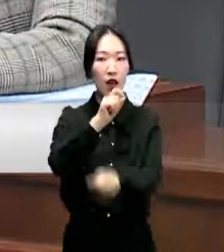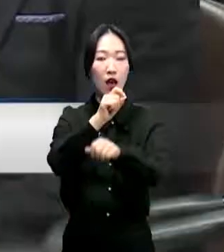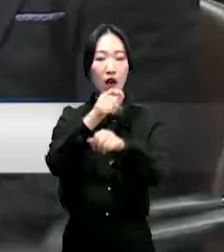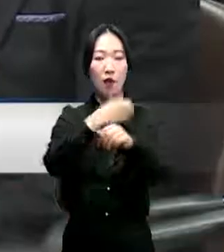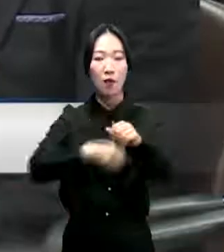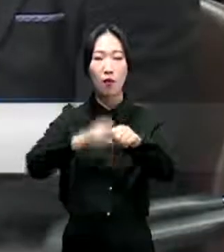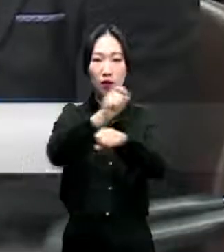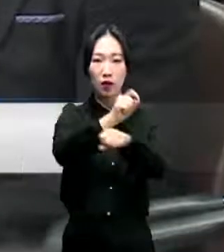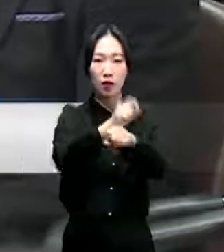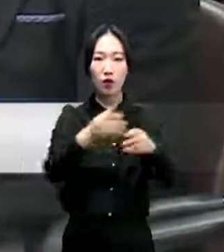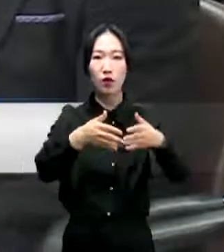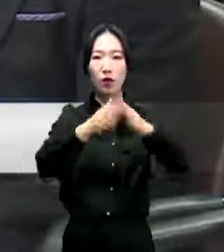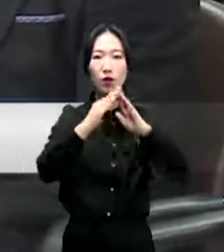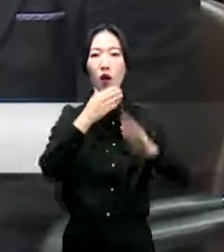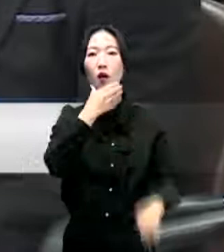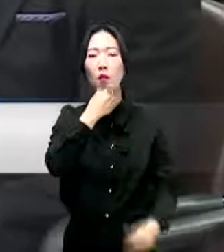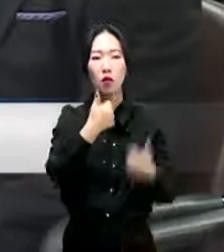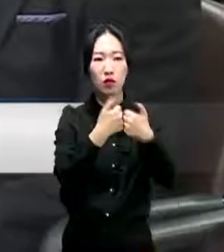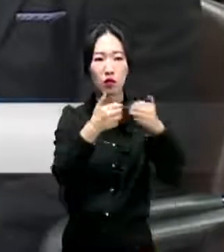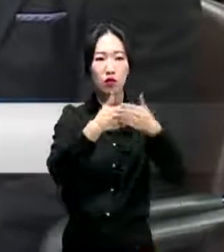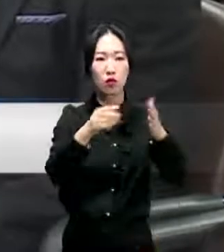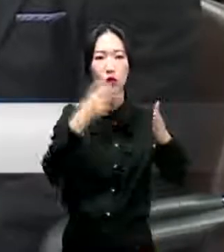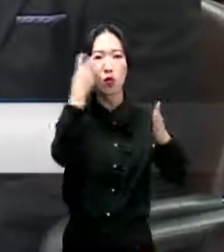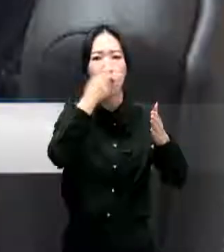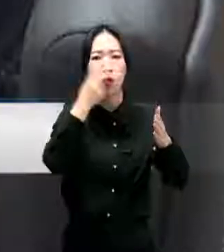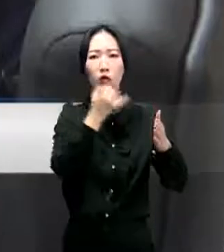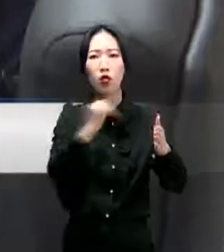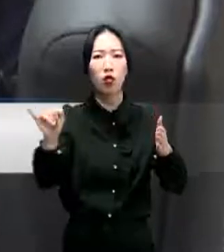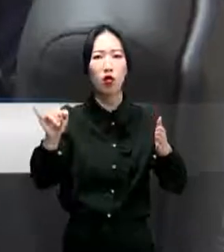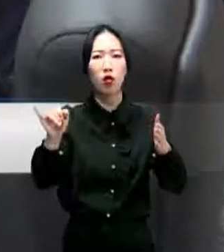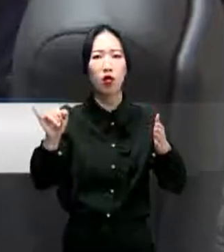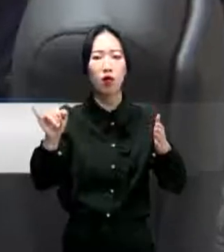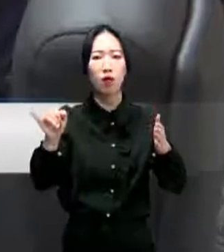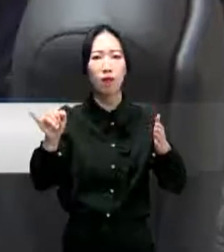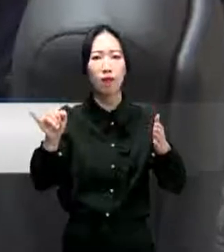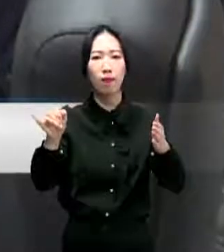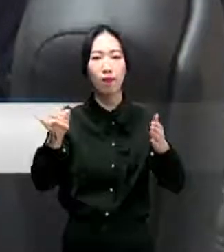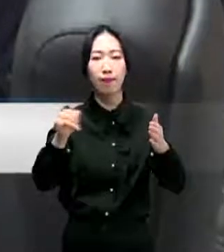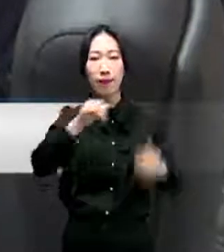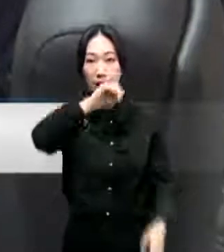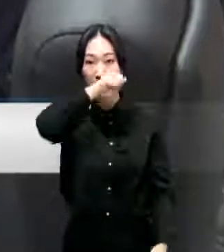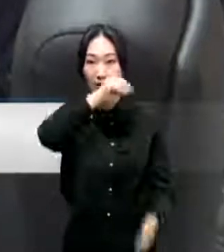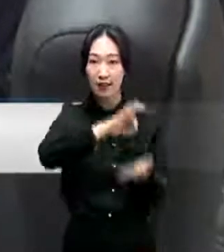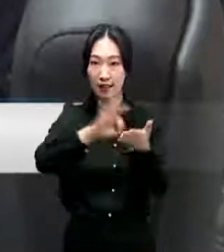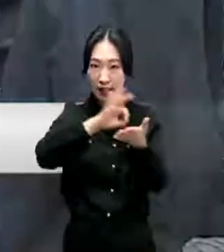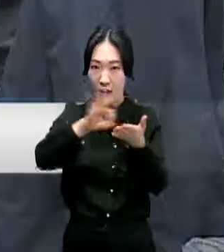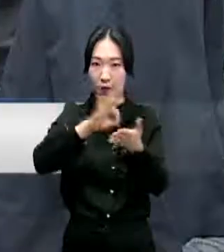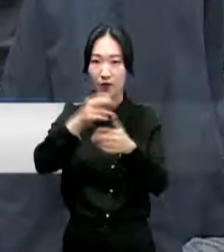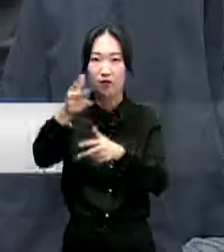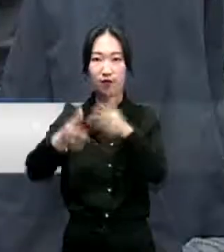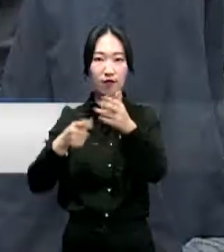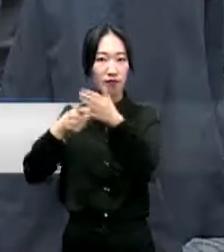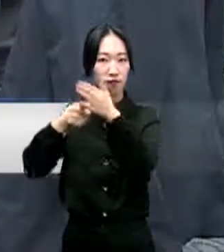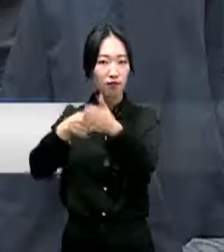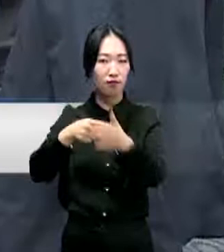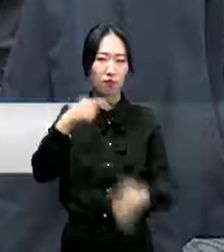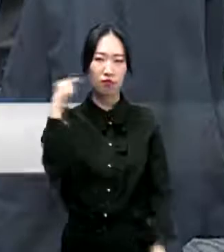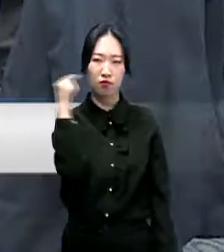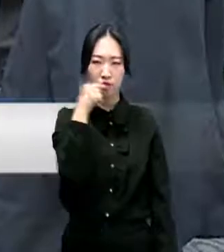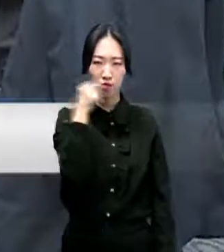행정복지센터에 설치한 복지상담실의 관리가 잘 되지 않고 있다며 예산 사용과 사업 추진에